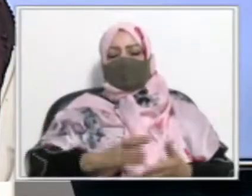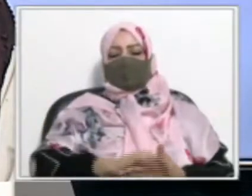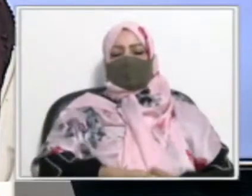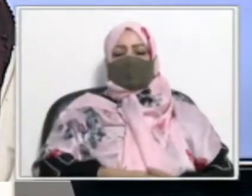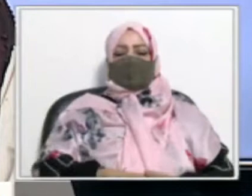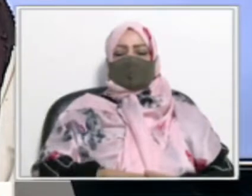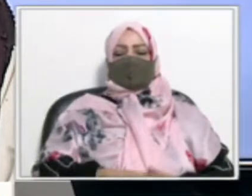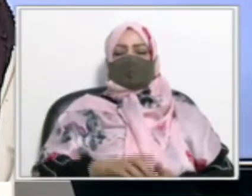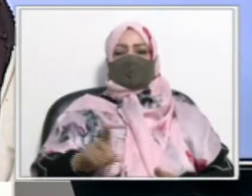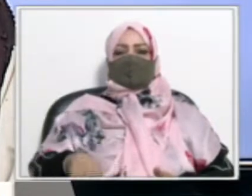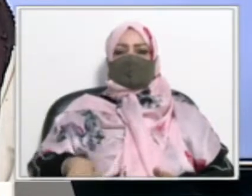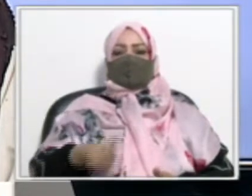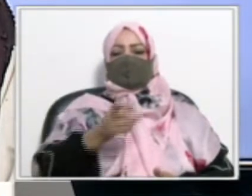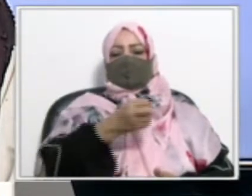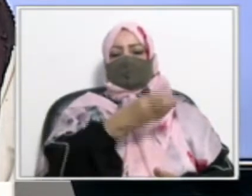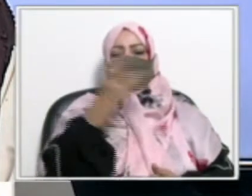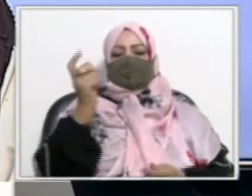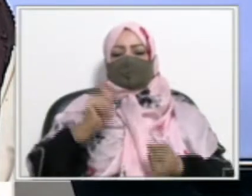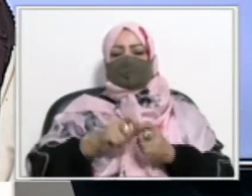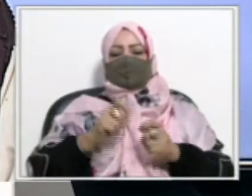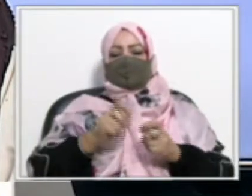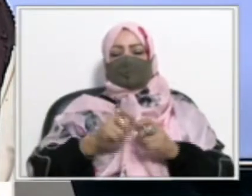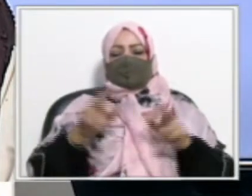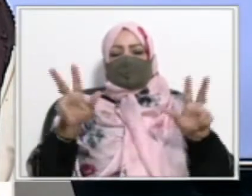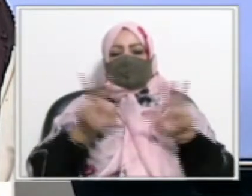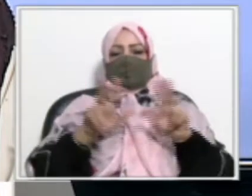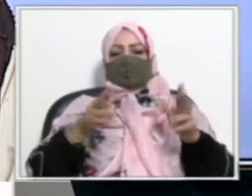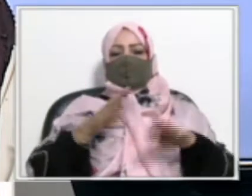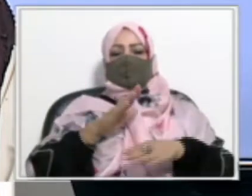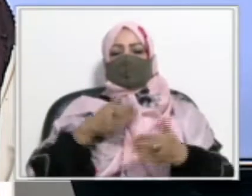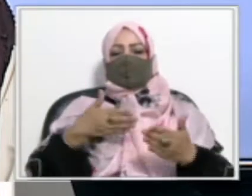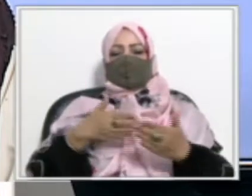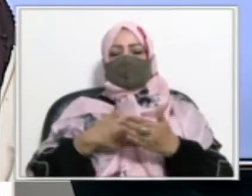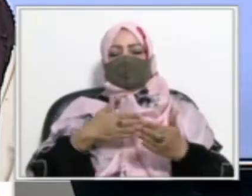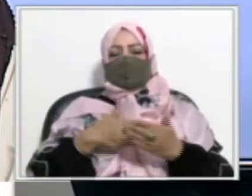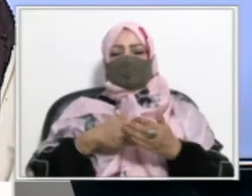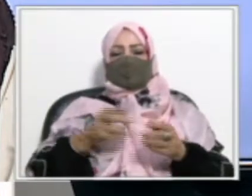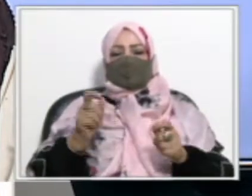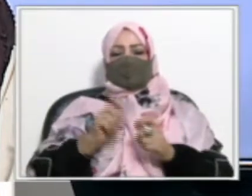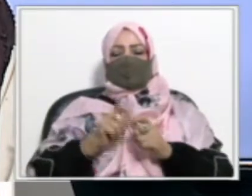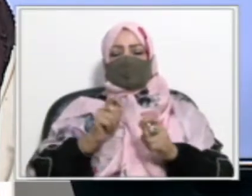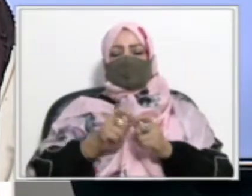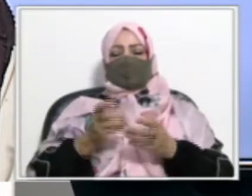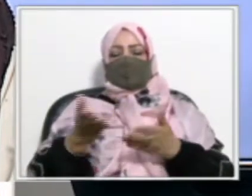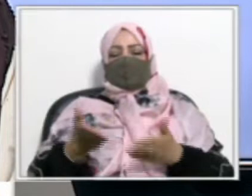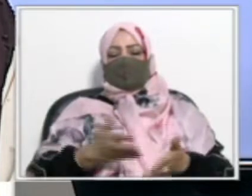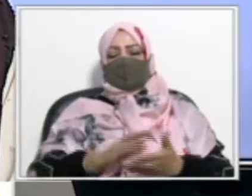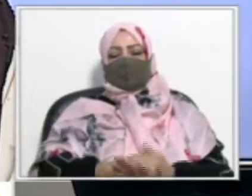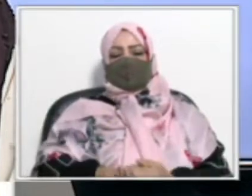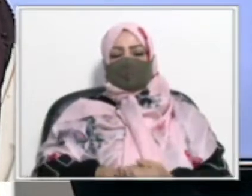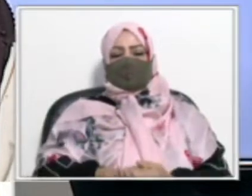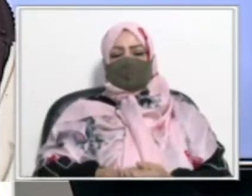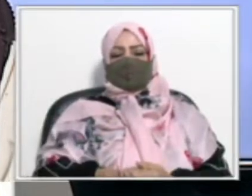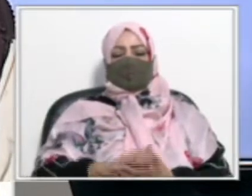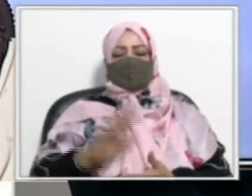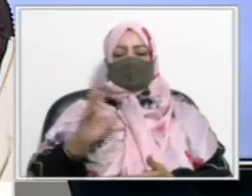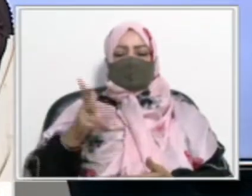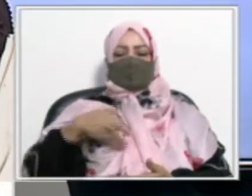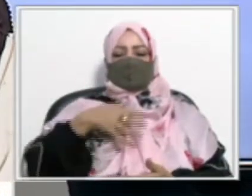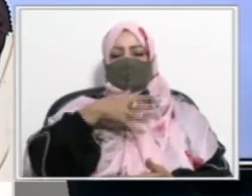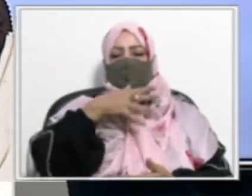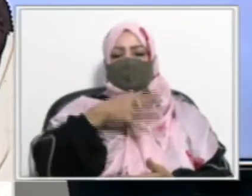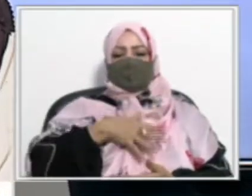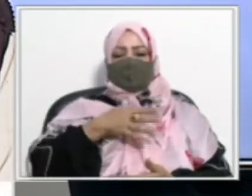مبارك يا شيخ مفتينا، يا شيخ الصادق، يا حفظك ربي. الله يبارك فيك ويسلمك. شيخ،